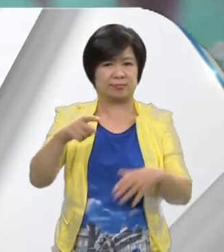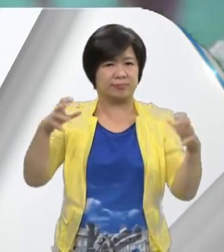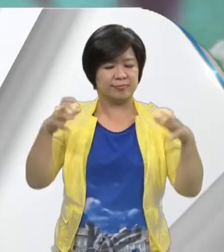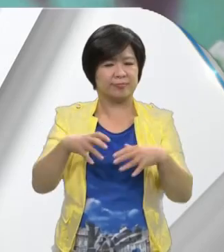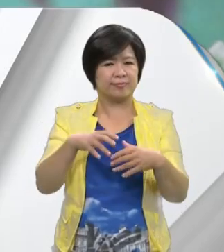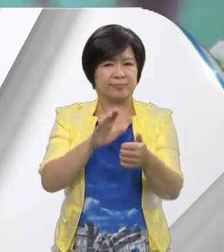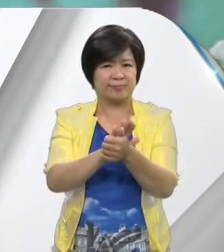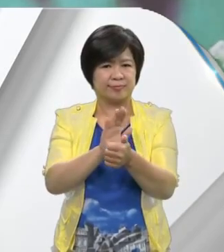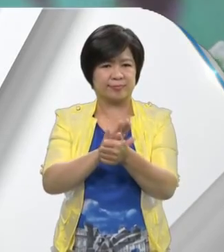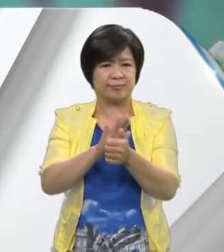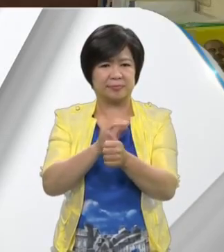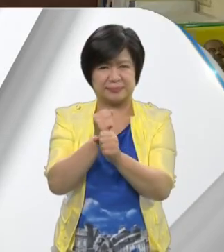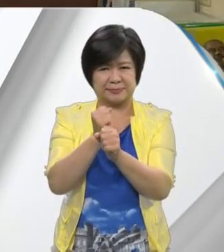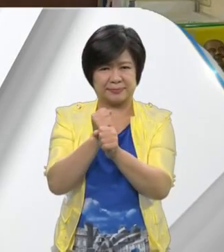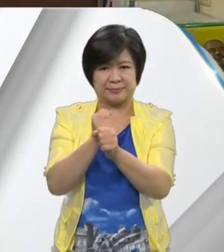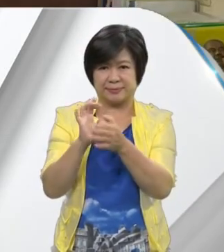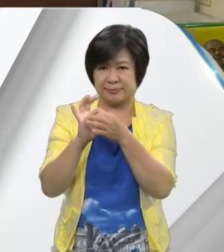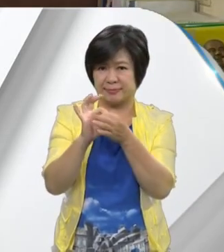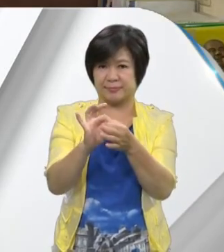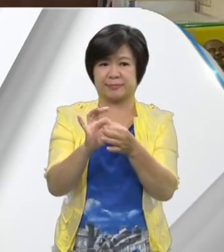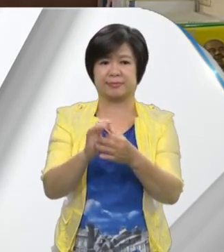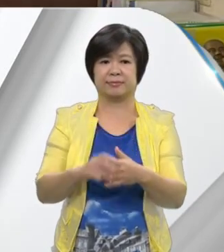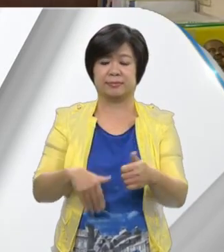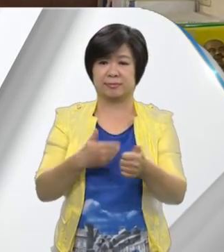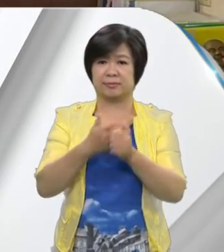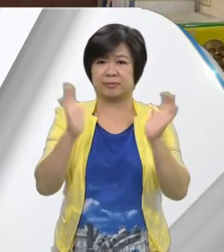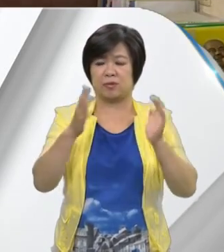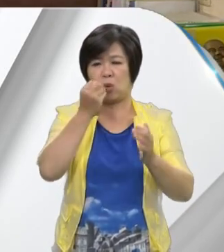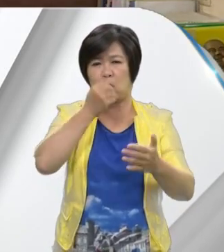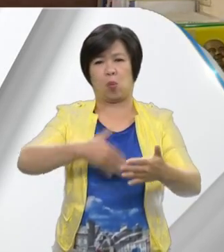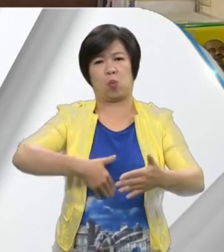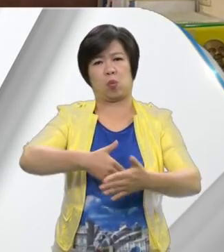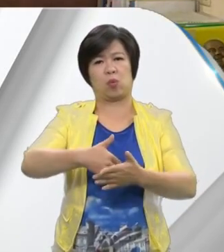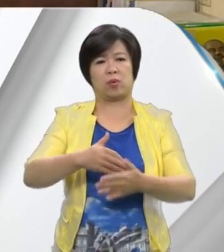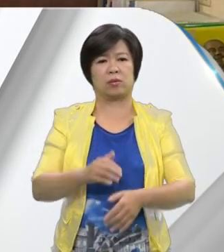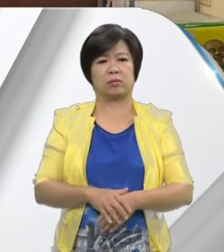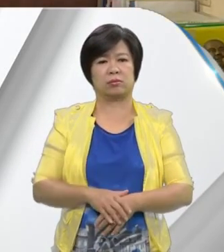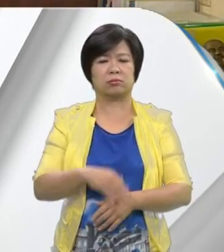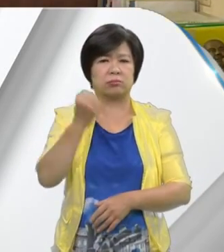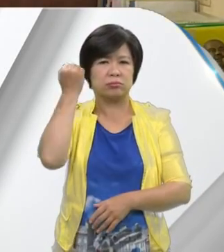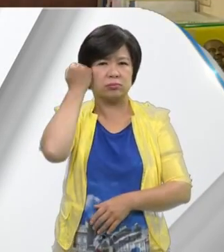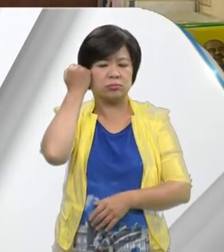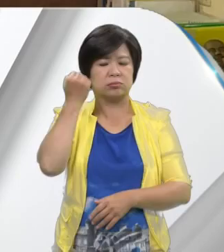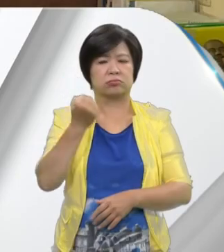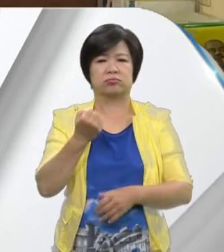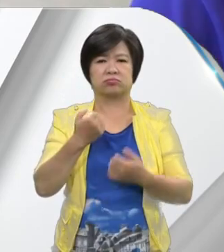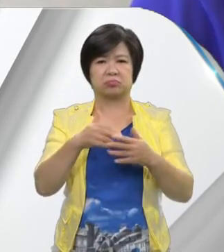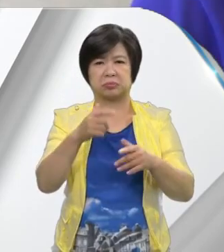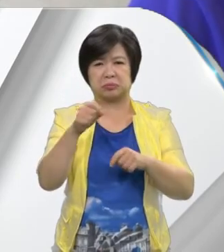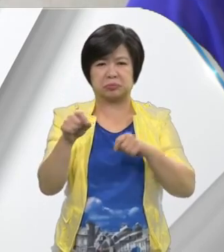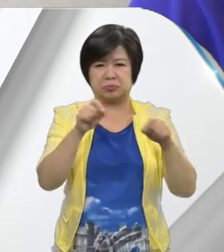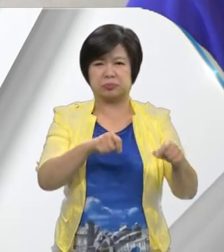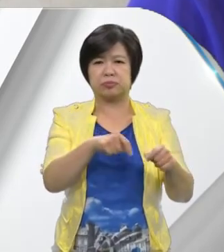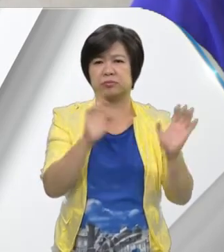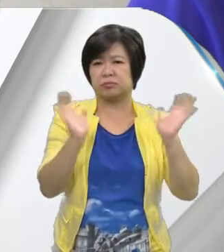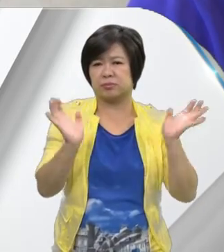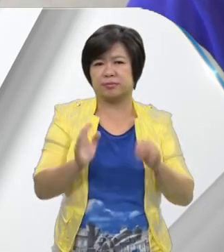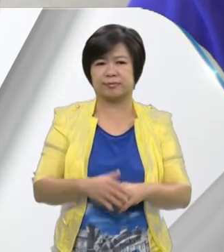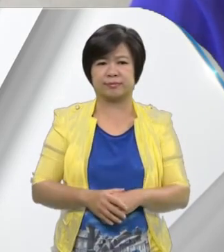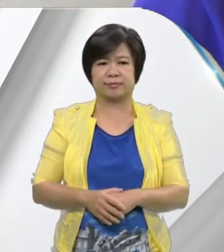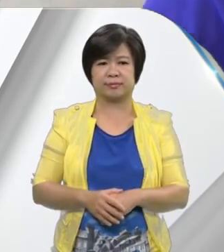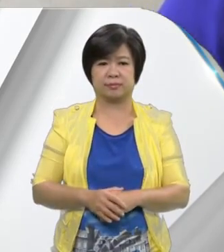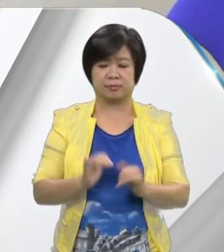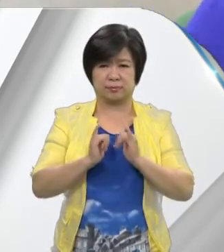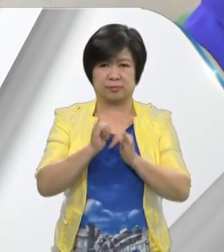吼阿认真，哈阿帮虽然呢是宝宝，阿阿来哭。莫哭到眼泪，生意呢？ 好，让社会这个角